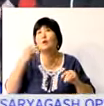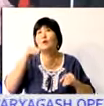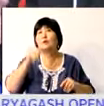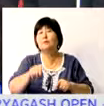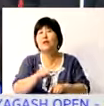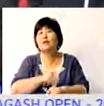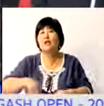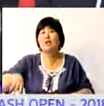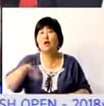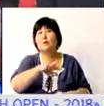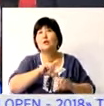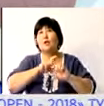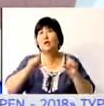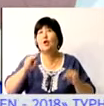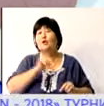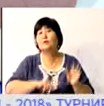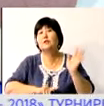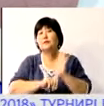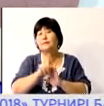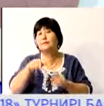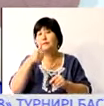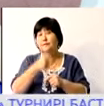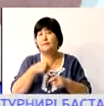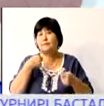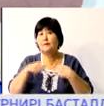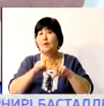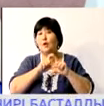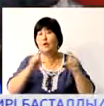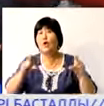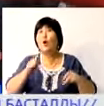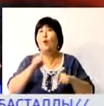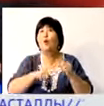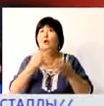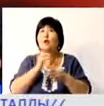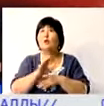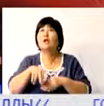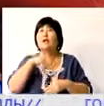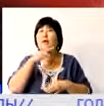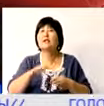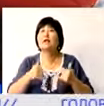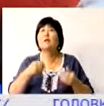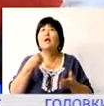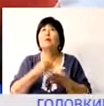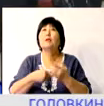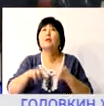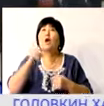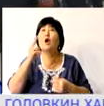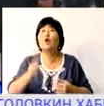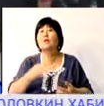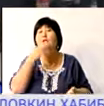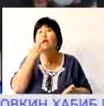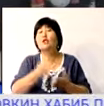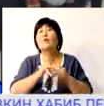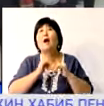шаршы метр болатын кешенде жұмысын бастаған алғашқы сауда желісі. Отандық өнімге басымдық беріп, бизнестің әлеуметтік